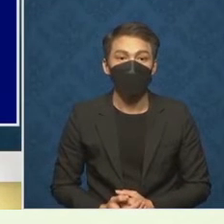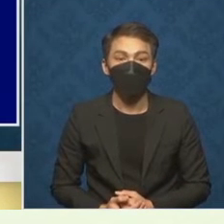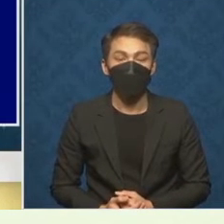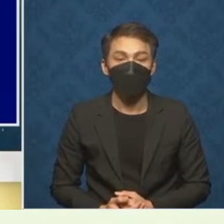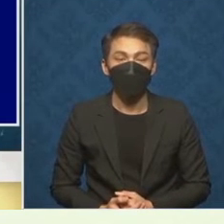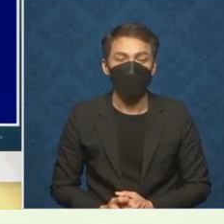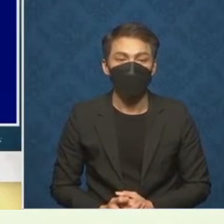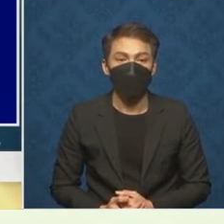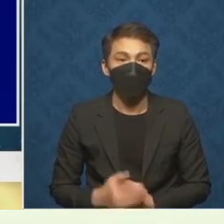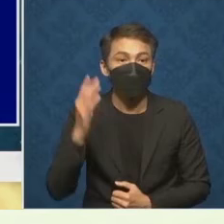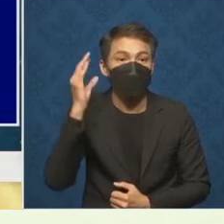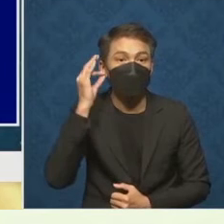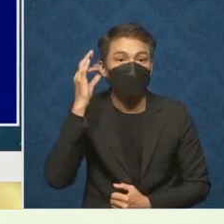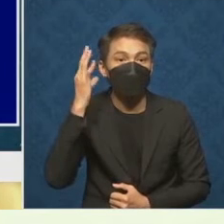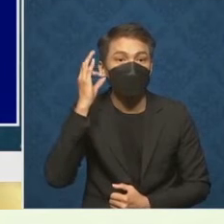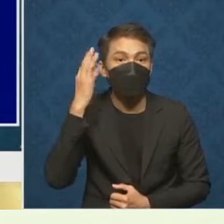ไม่มีเสียงอ่ะ